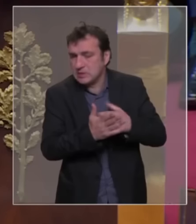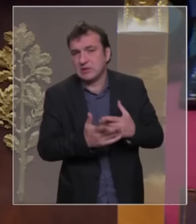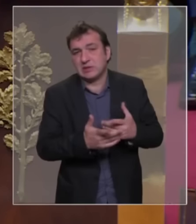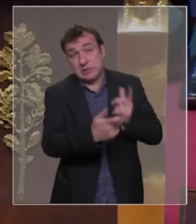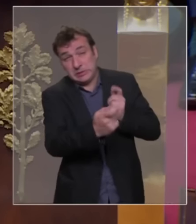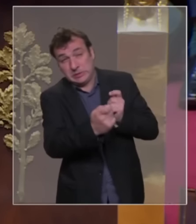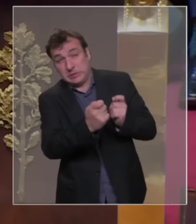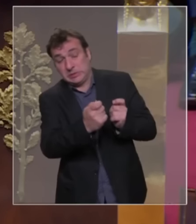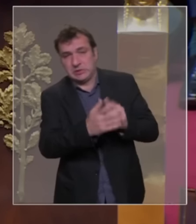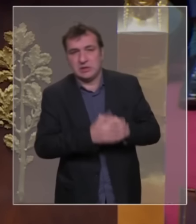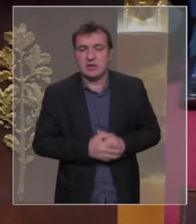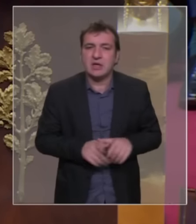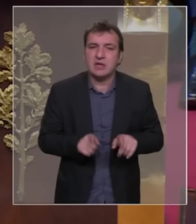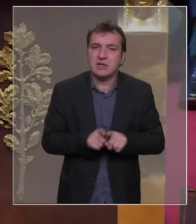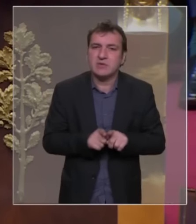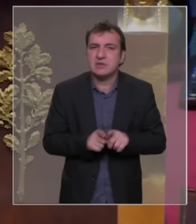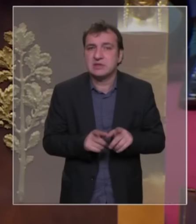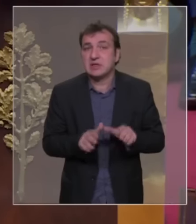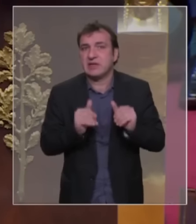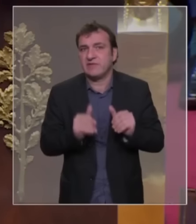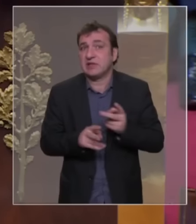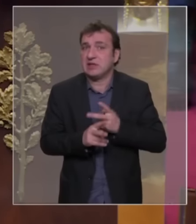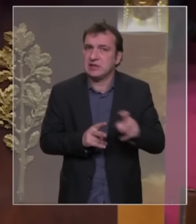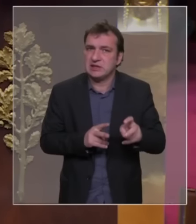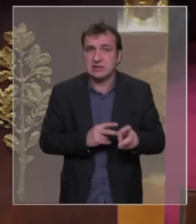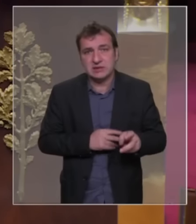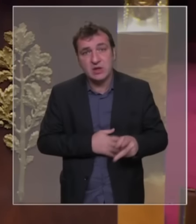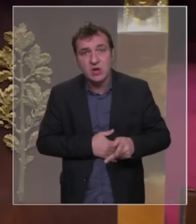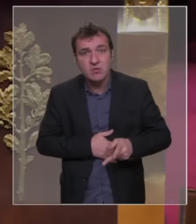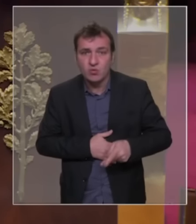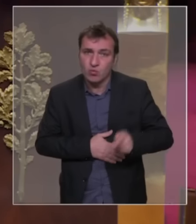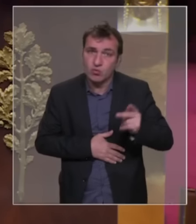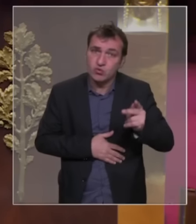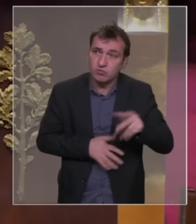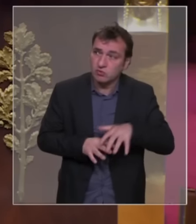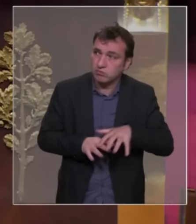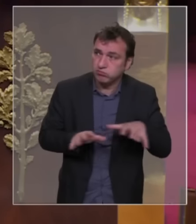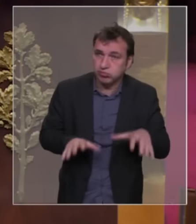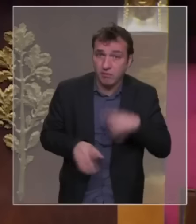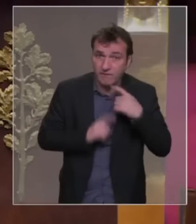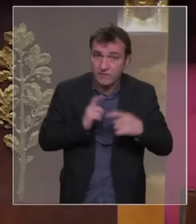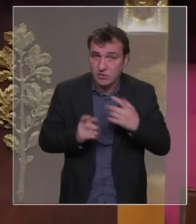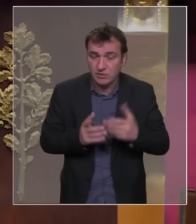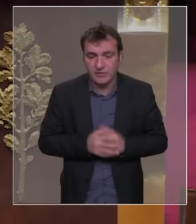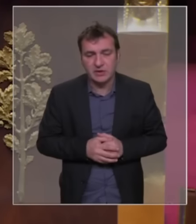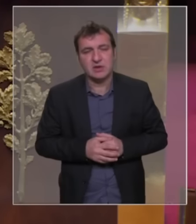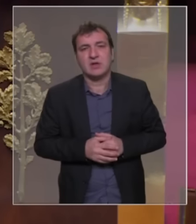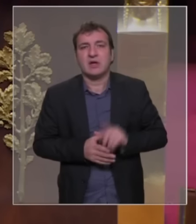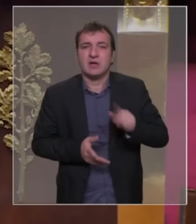plus nombreux et violents qu'il porte en lui. Préserver la biodiversité,